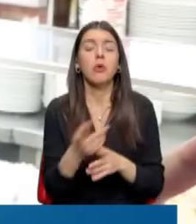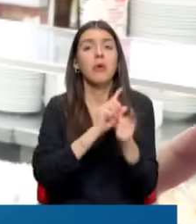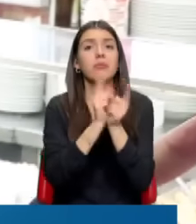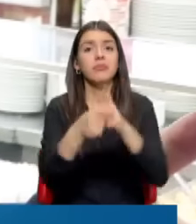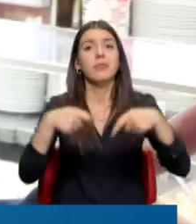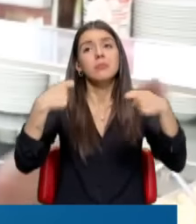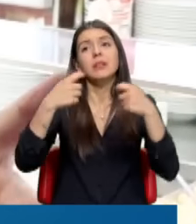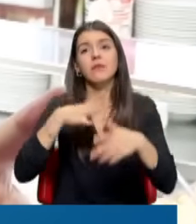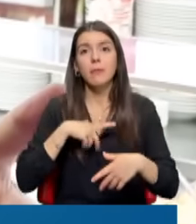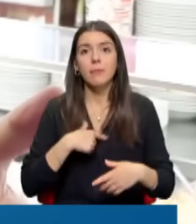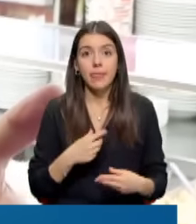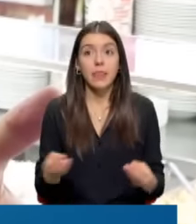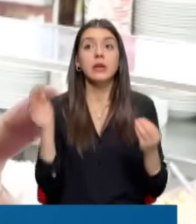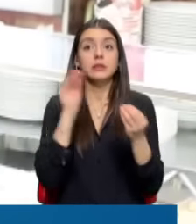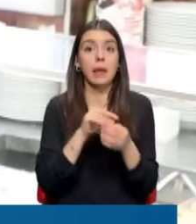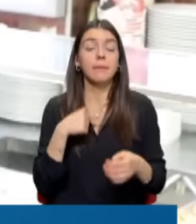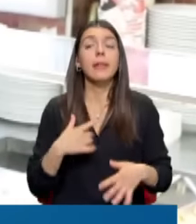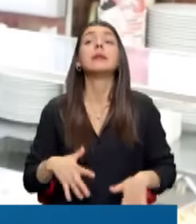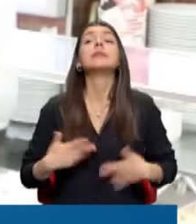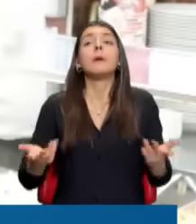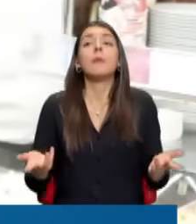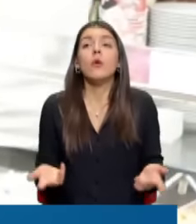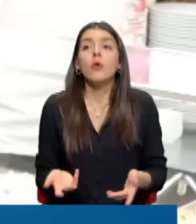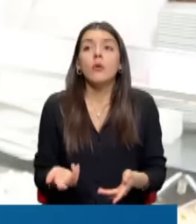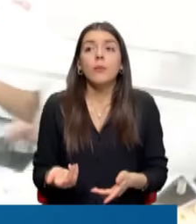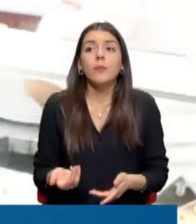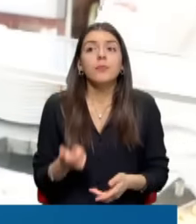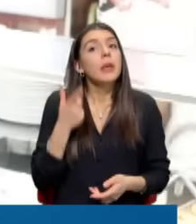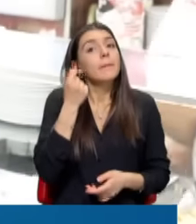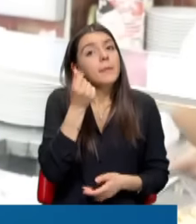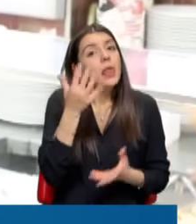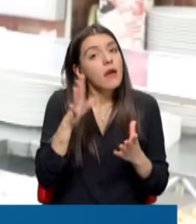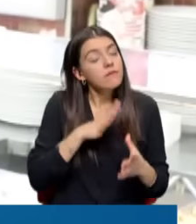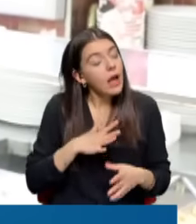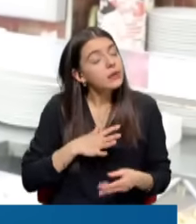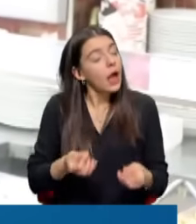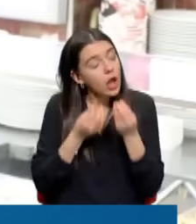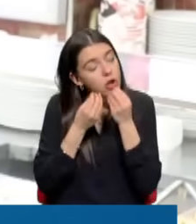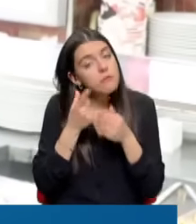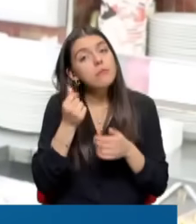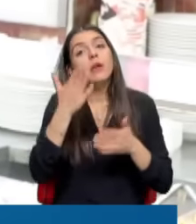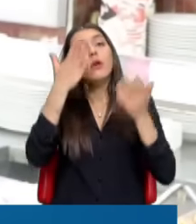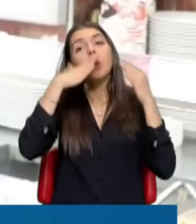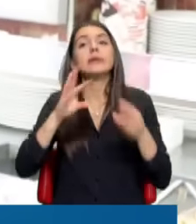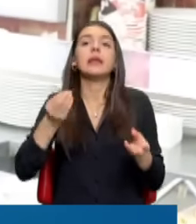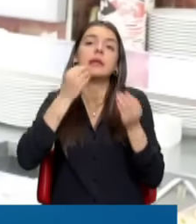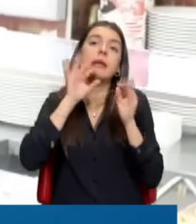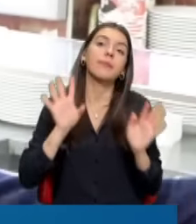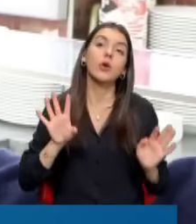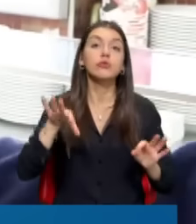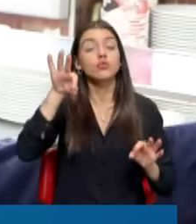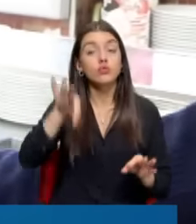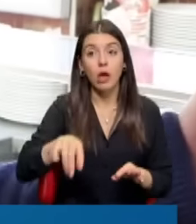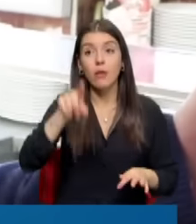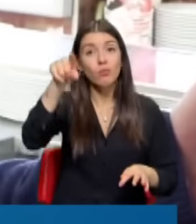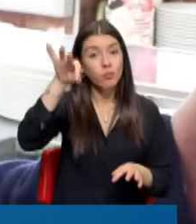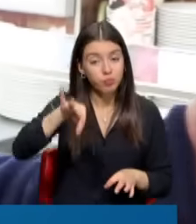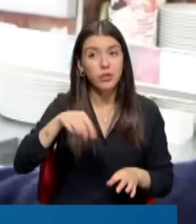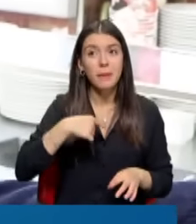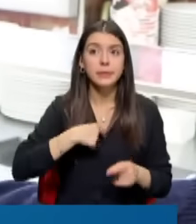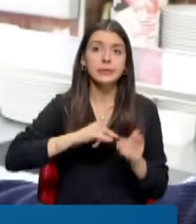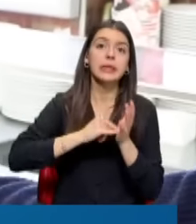de istemiyoruz yani zamlar bize gelsin. Evet. Vallahi dolu tabii ki. Para olan yiyor, para olmayan yemiyor. Yani burada şu andaki bize turist